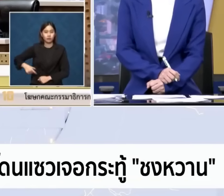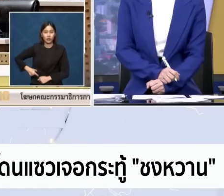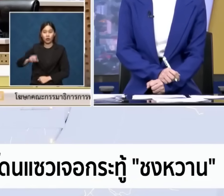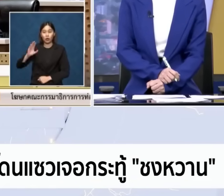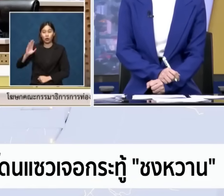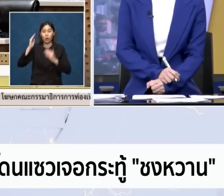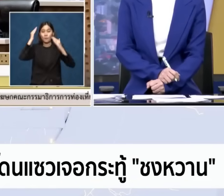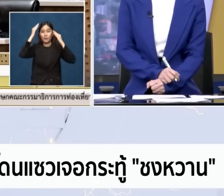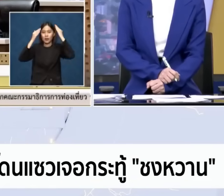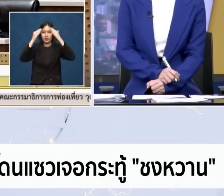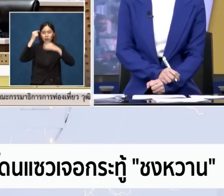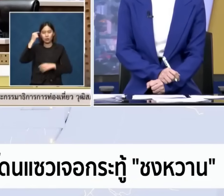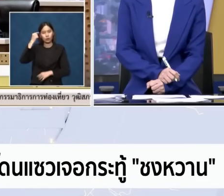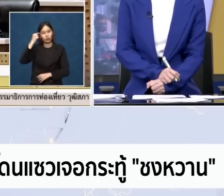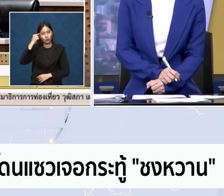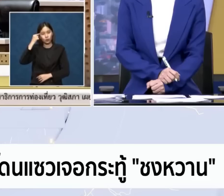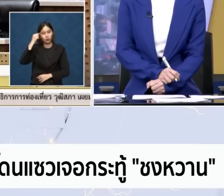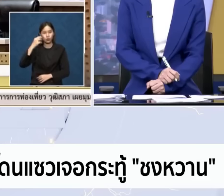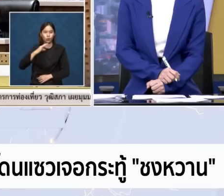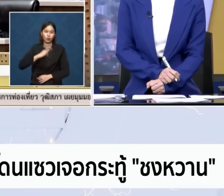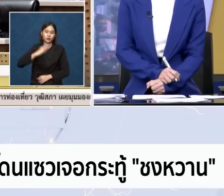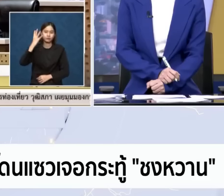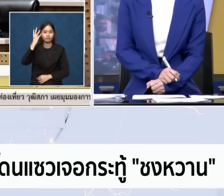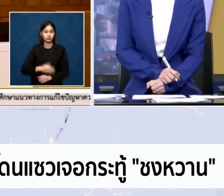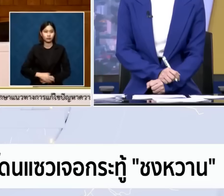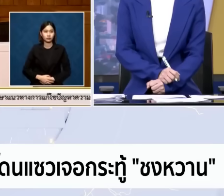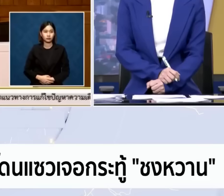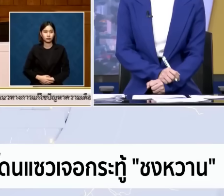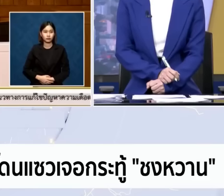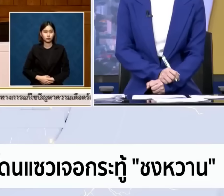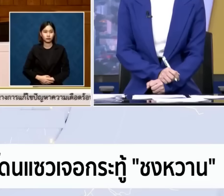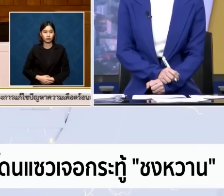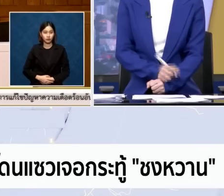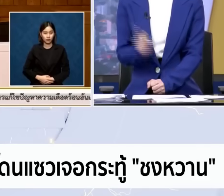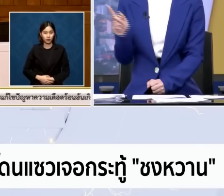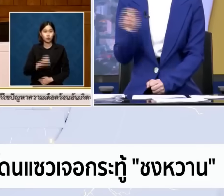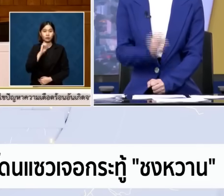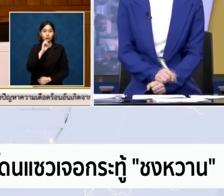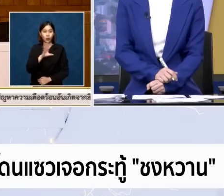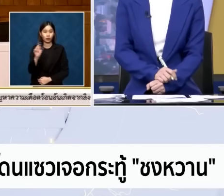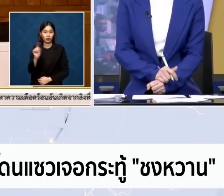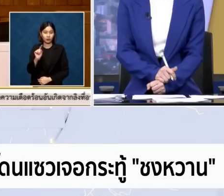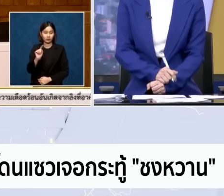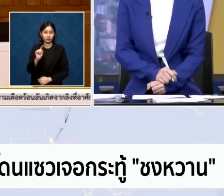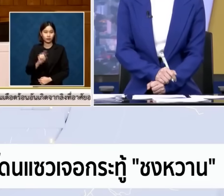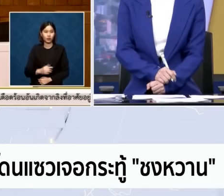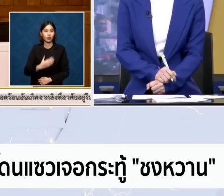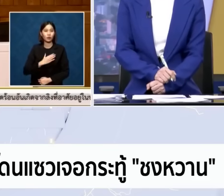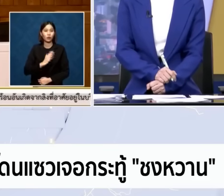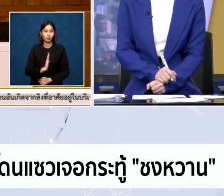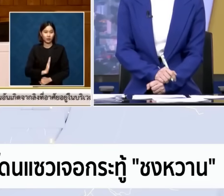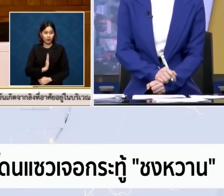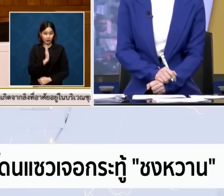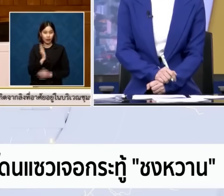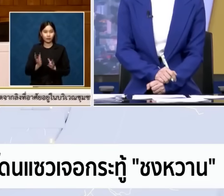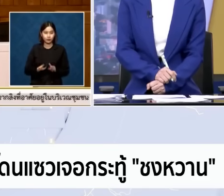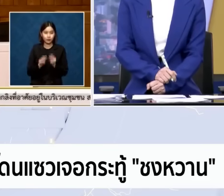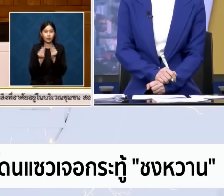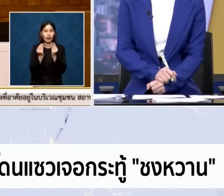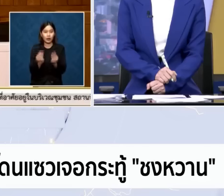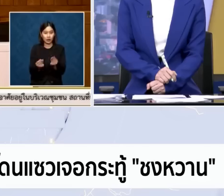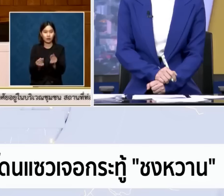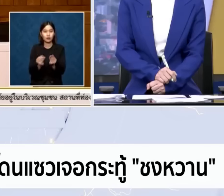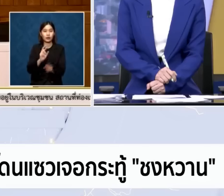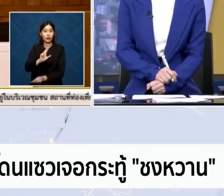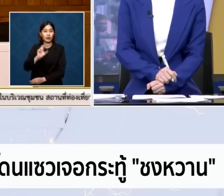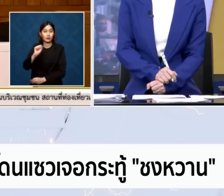ส้มถุงเท้านี่ปกตินายกเศรษฐามักจะใส่สีออกแดงๆออกชมพูสดๆนะแต่ว่าเมื่อวานนี้บอกตัว